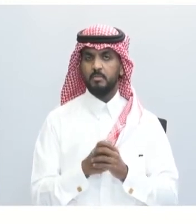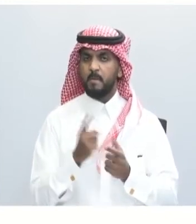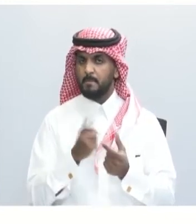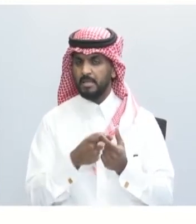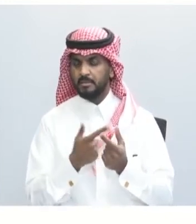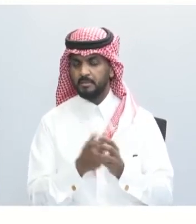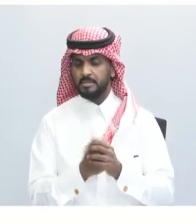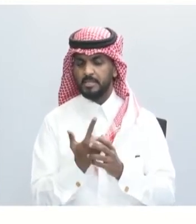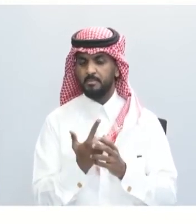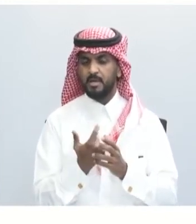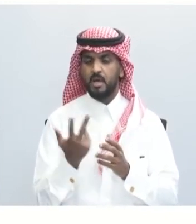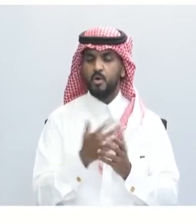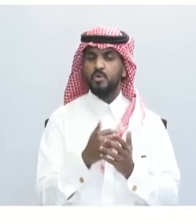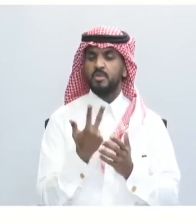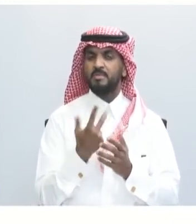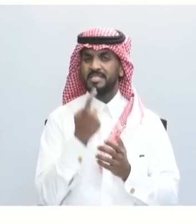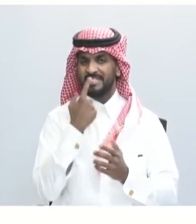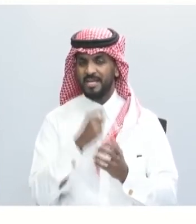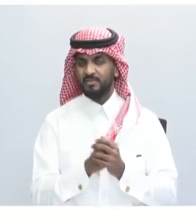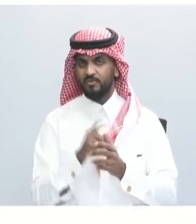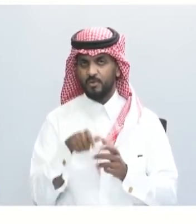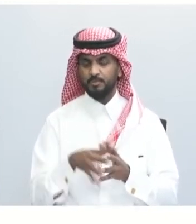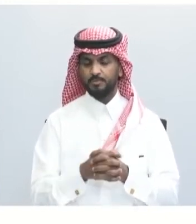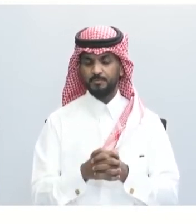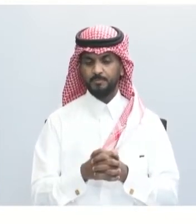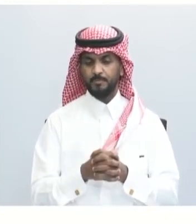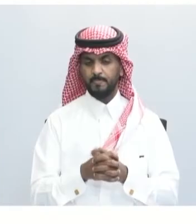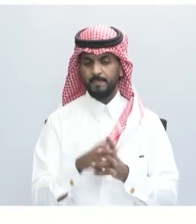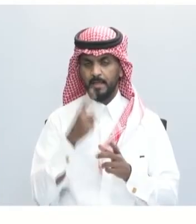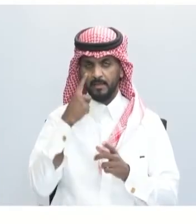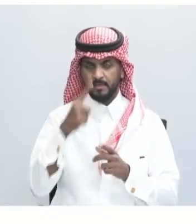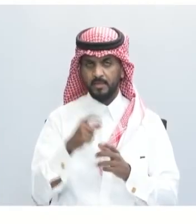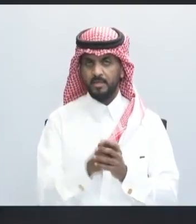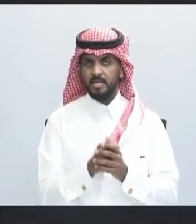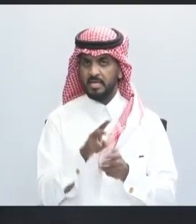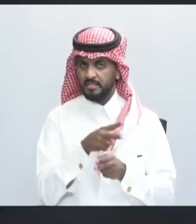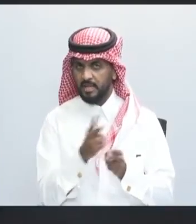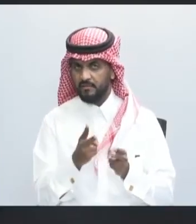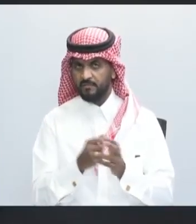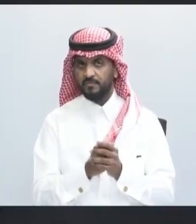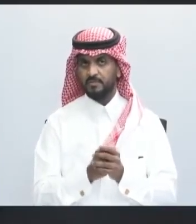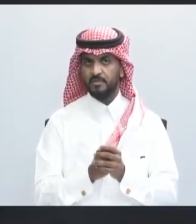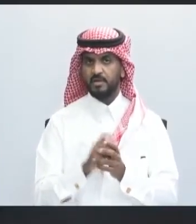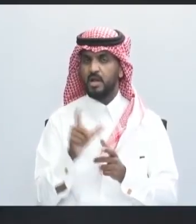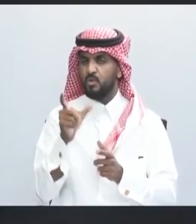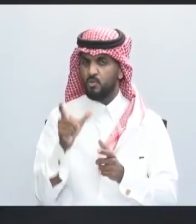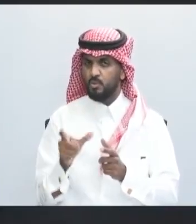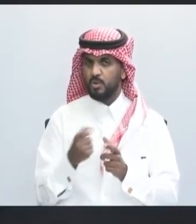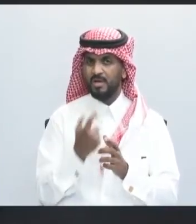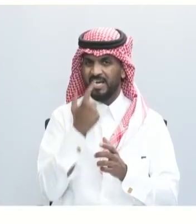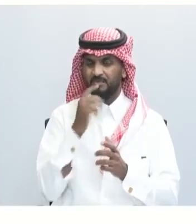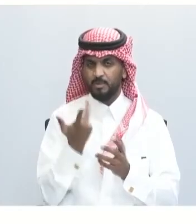بين سبعه الى ثمان ساعات يوميا لاحظنا ان هناك اختلاف حسب العمر